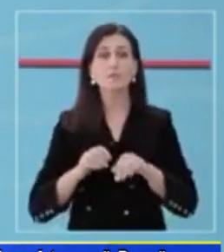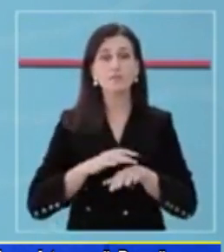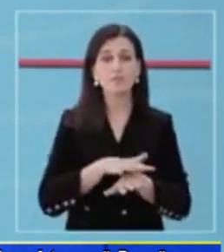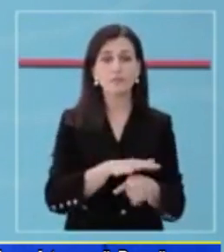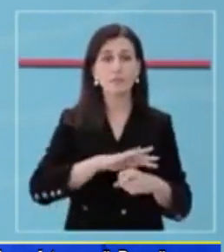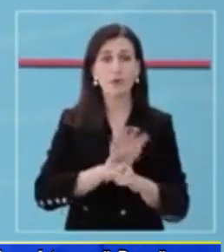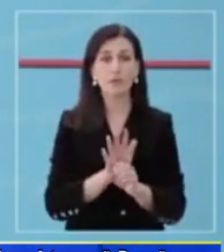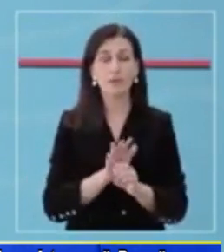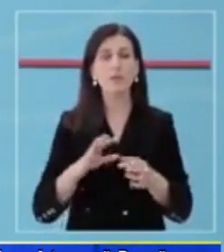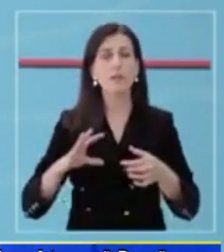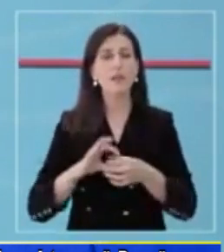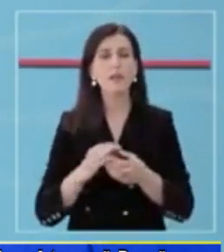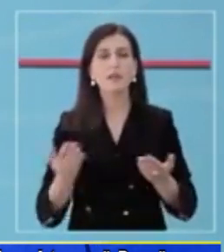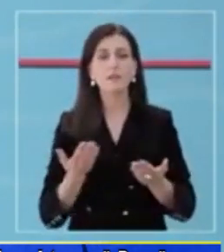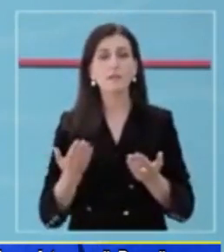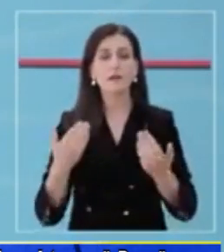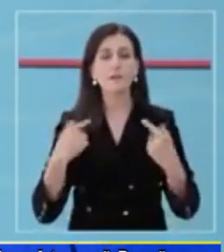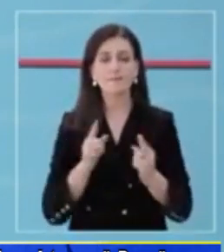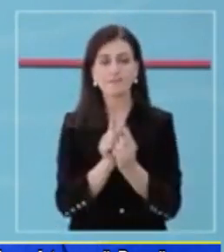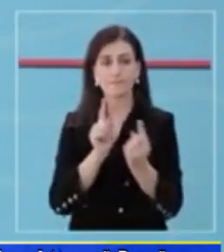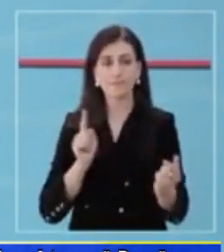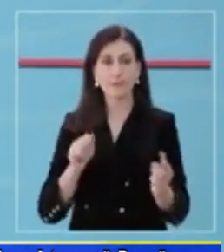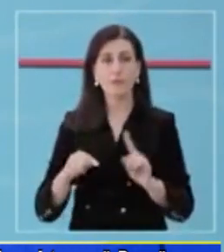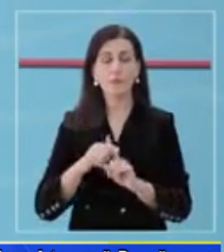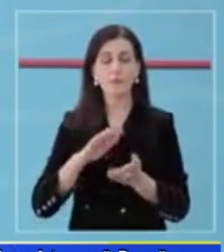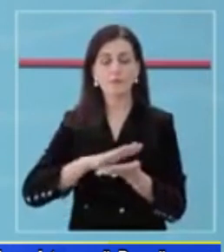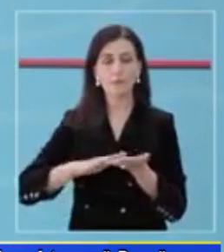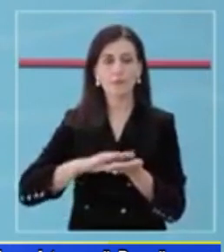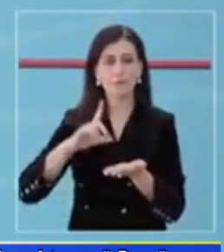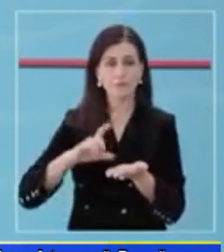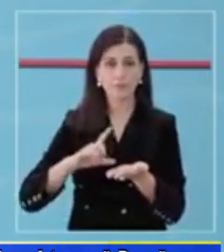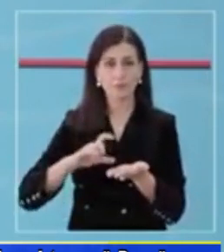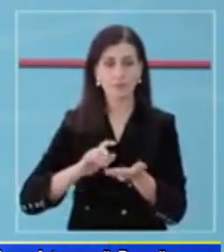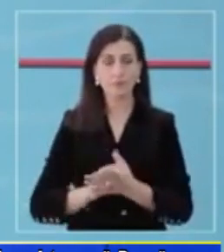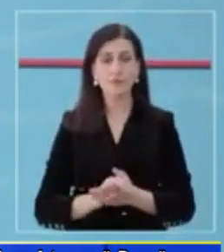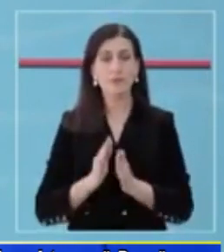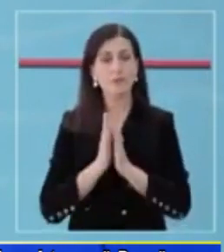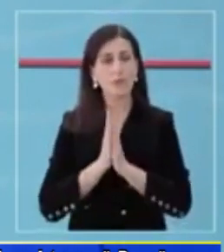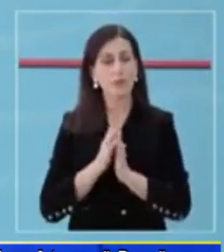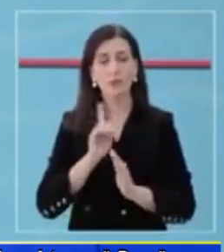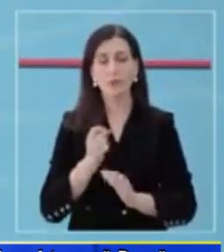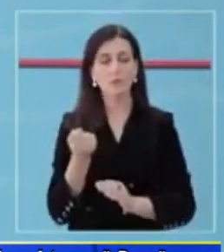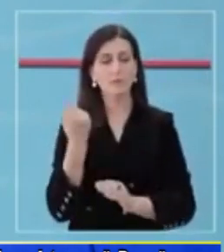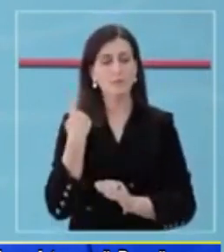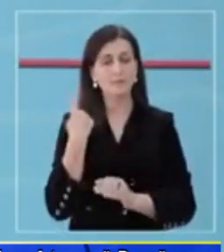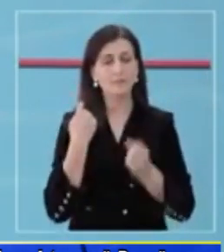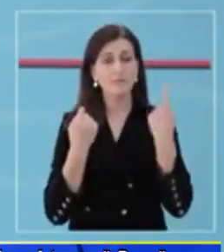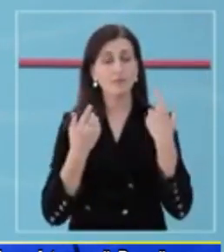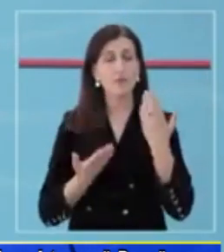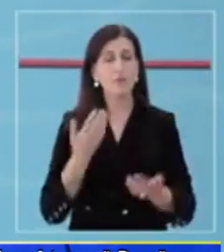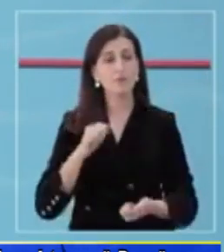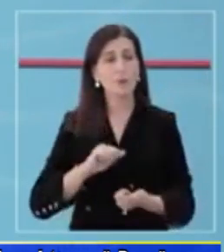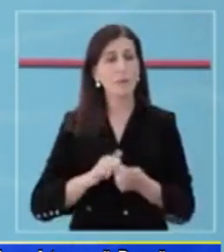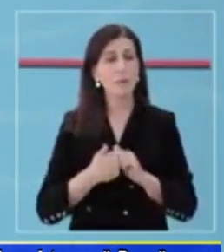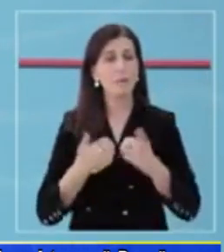COVID-19, që lidhen kryesisht me distancimin fizik dhe me ruajtjen e higjienës personale. Ju lutem mos neglizhoni shenjat e smundjes.